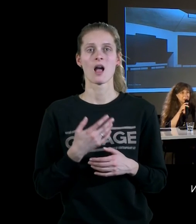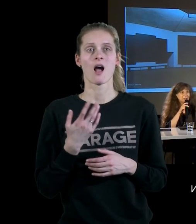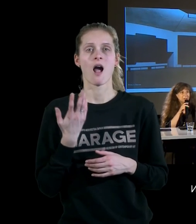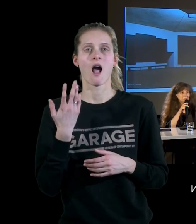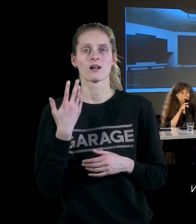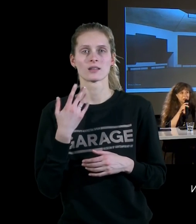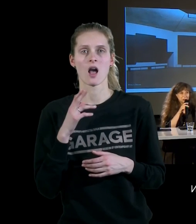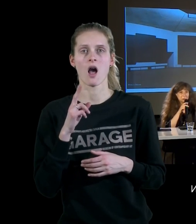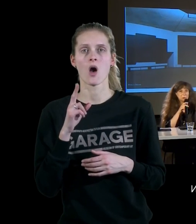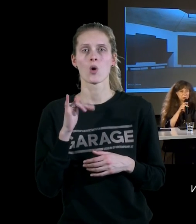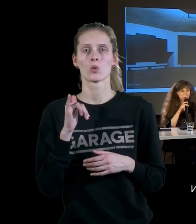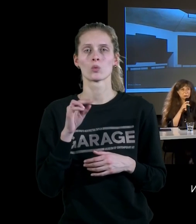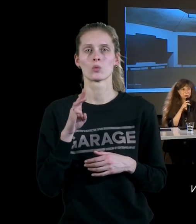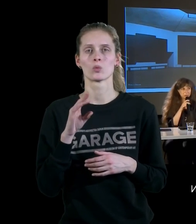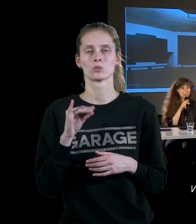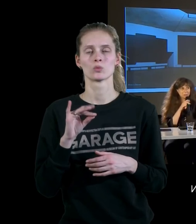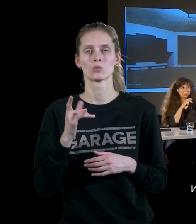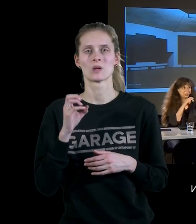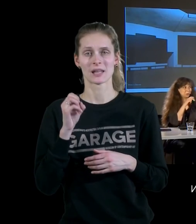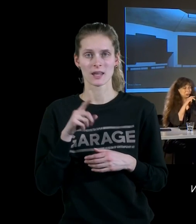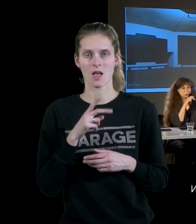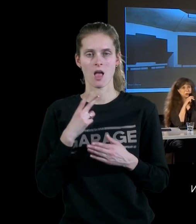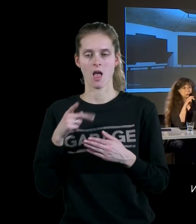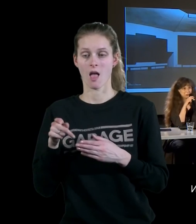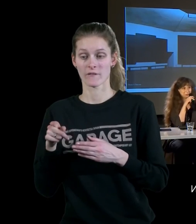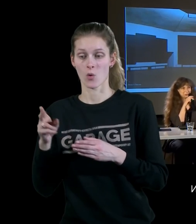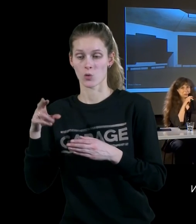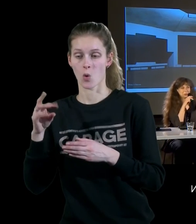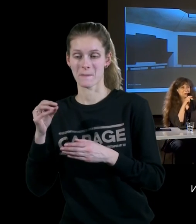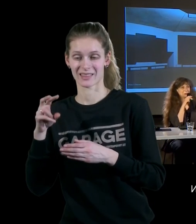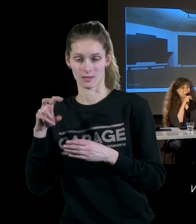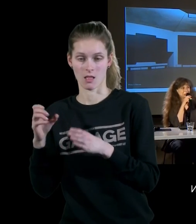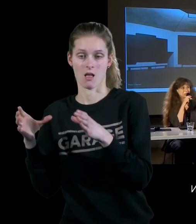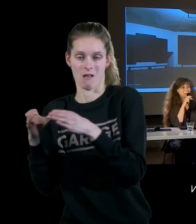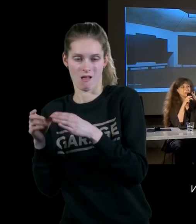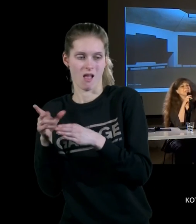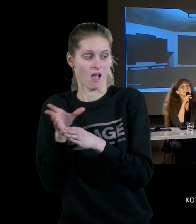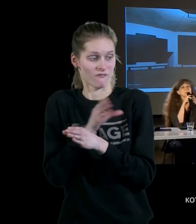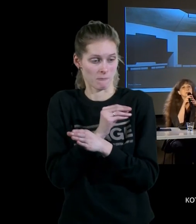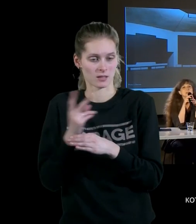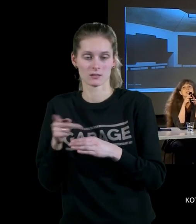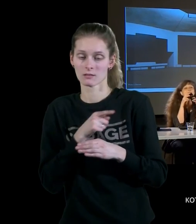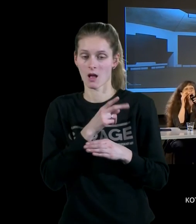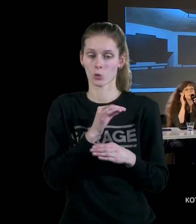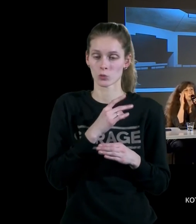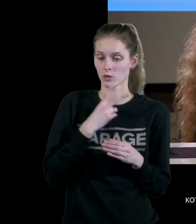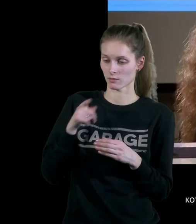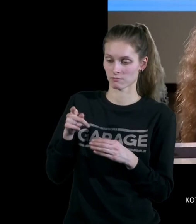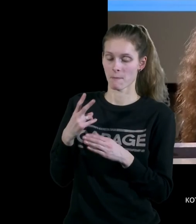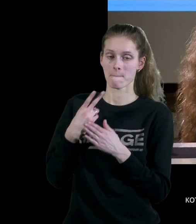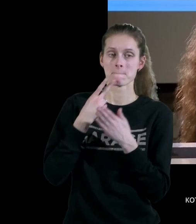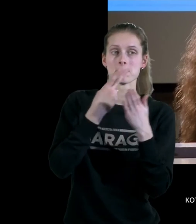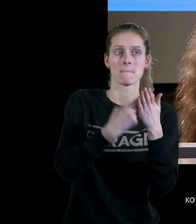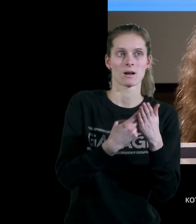показал Доминилам вот эти, он, собственно, устроил для них поездку, экскурсию по этим всем замечательным достижениям нового сакрального